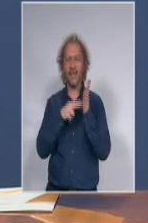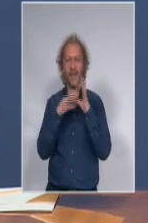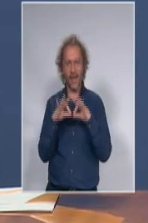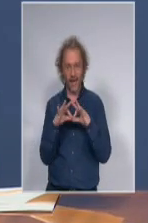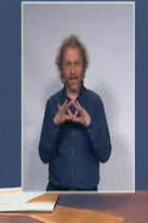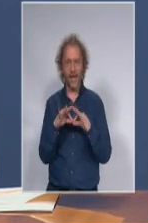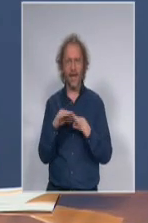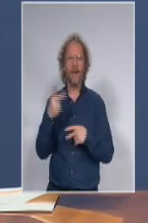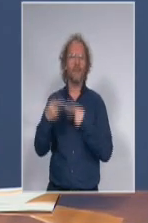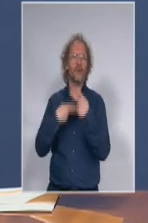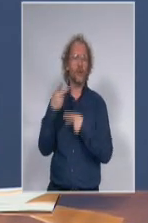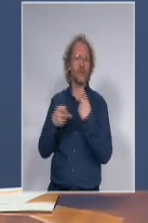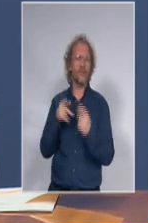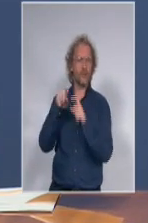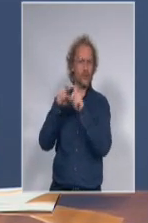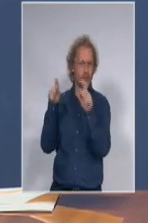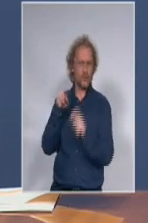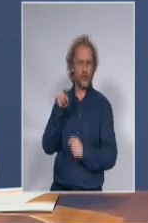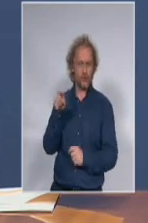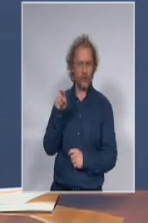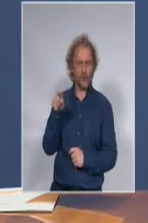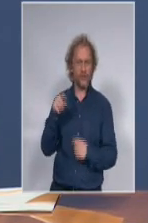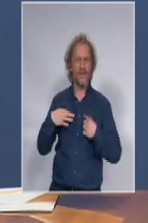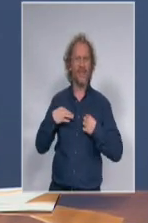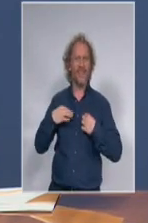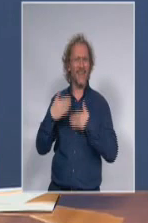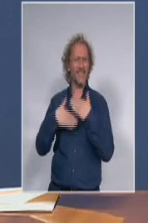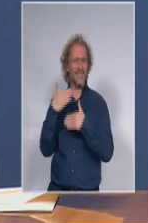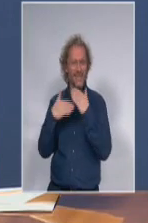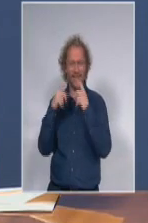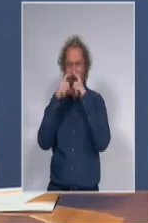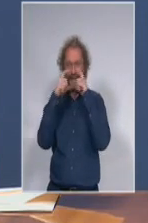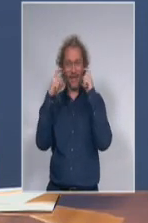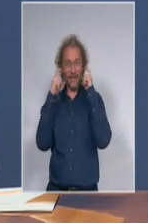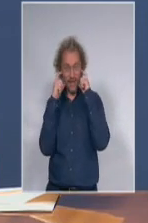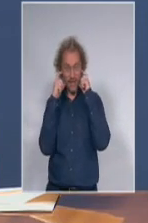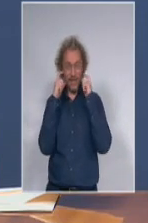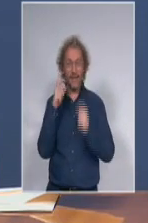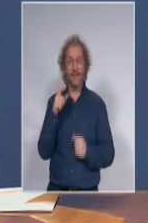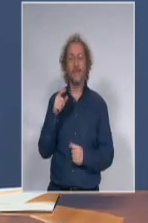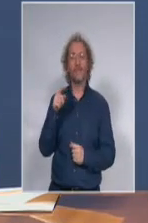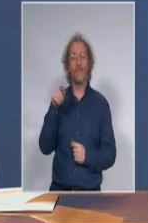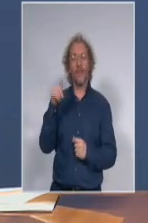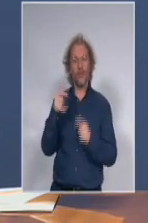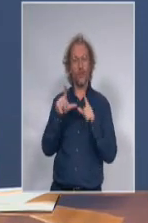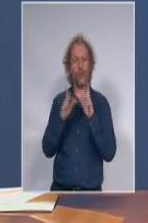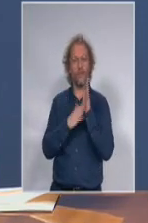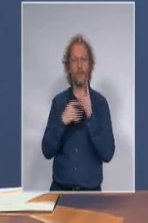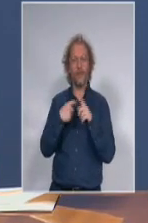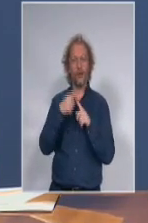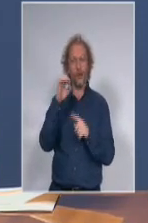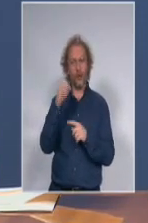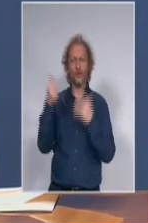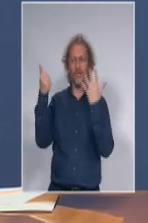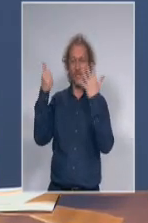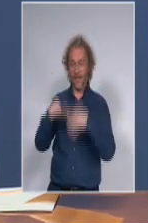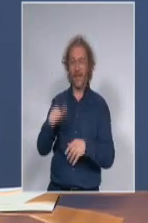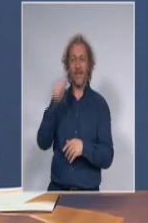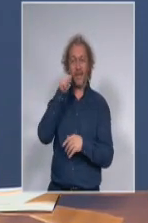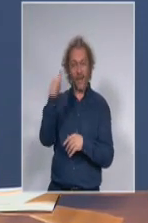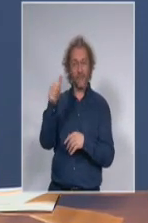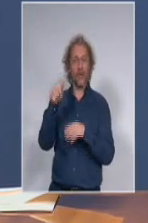okrugu, Jumko, te dve proizvodne linije, posebno Jumko koji 6.000 dnevno moraće da pojača to,